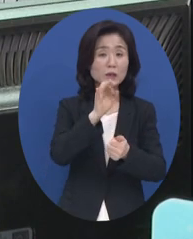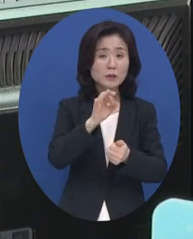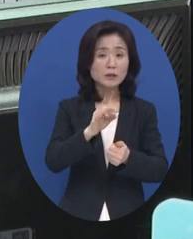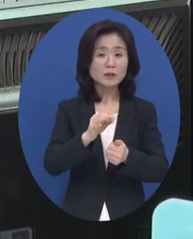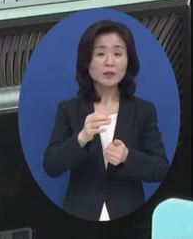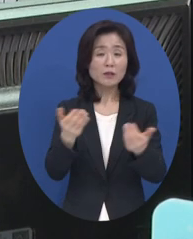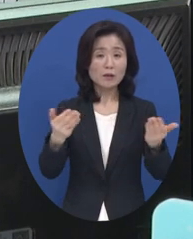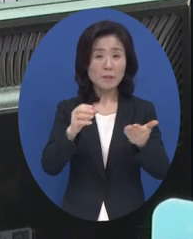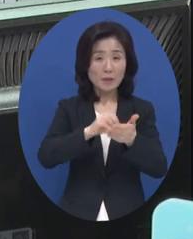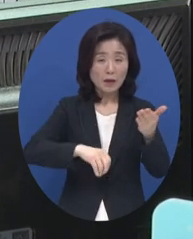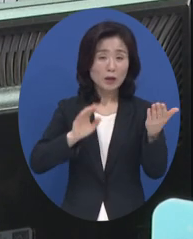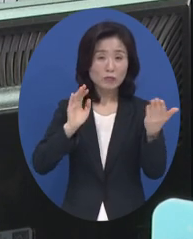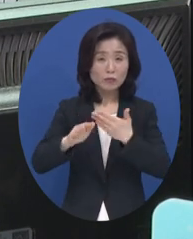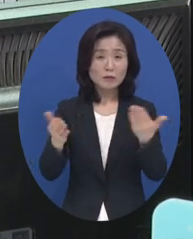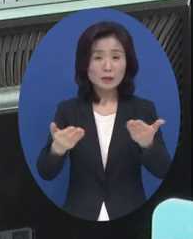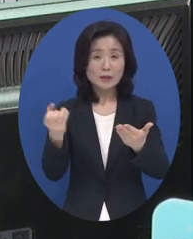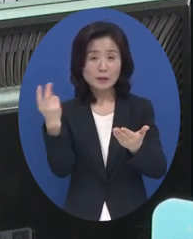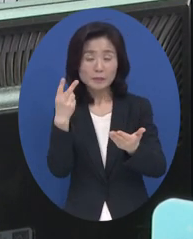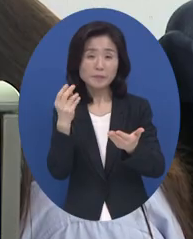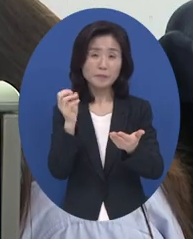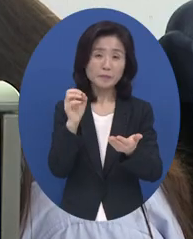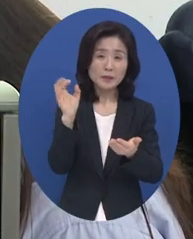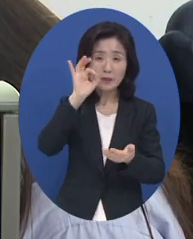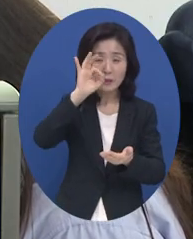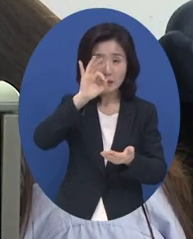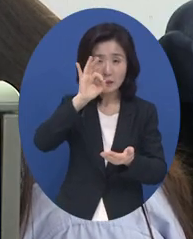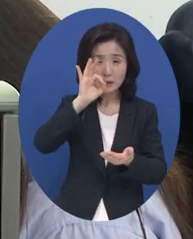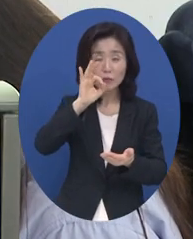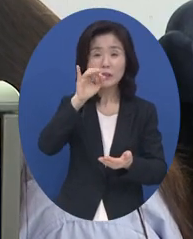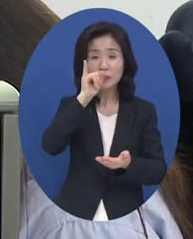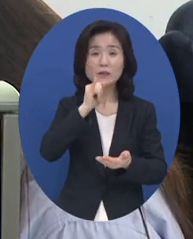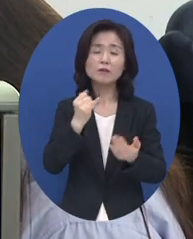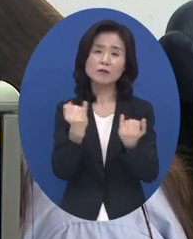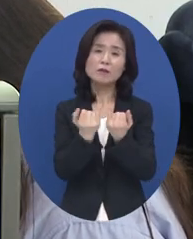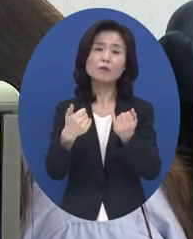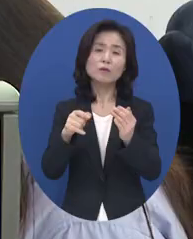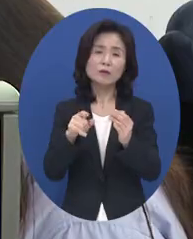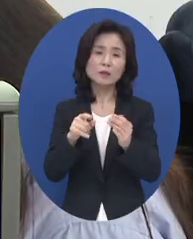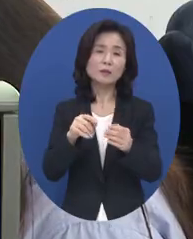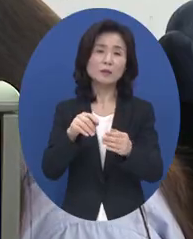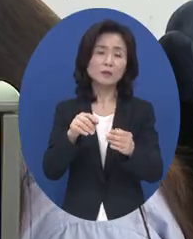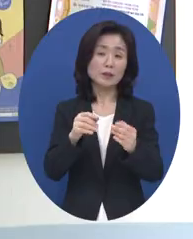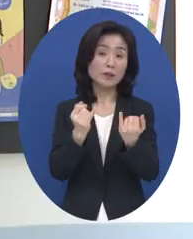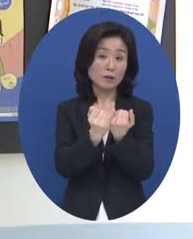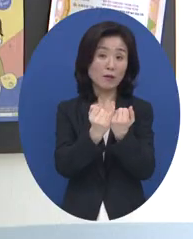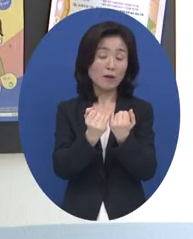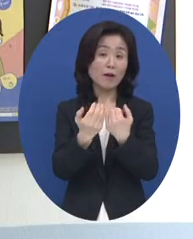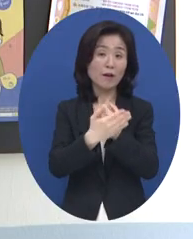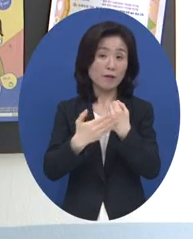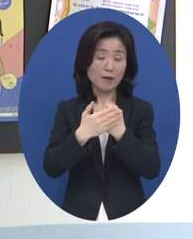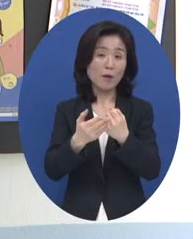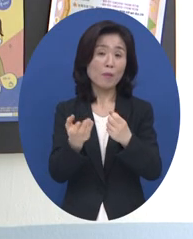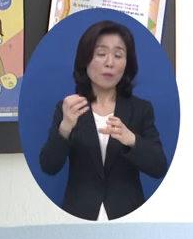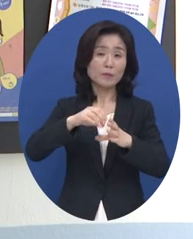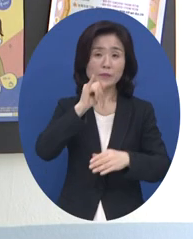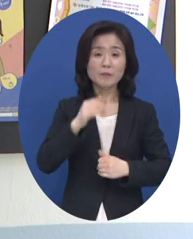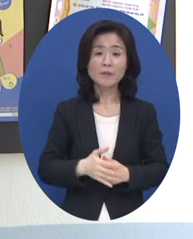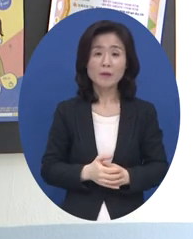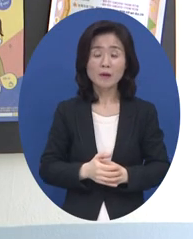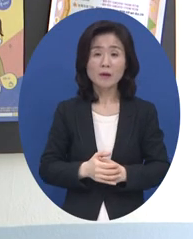이후 재취업을 위한 구직활동에 많은 어려움이 있는 여성을 대상으로 합니다. 기존의 재취업 지원 방식에